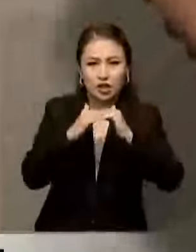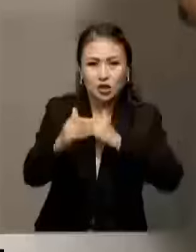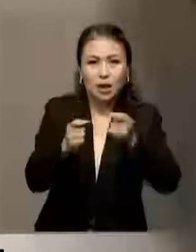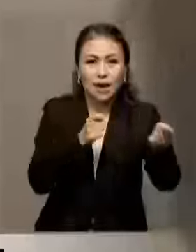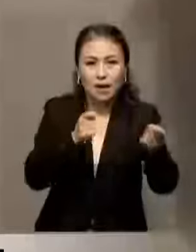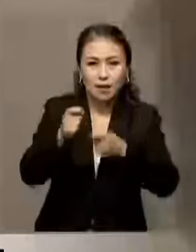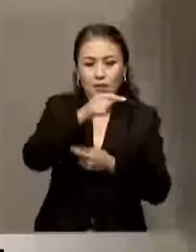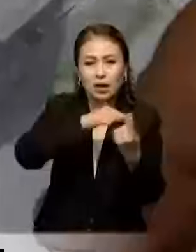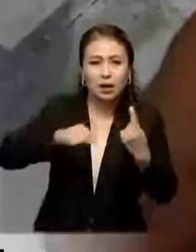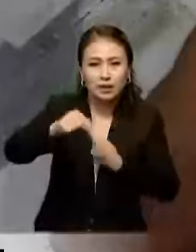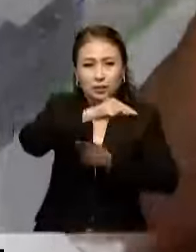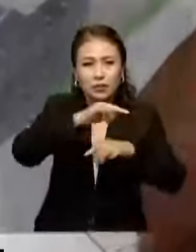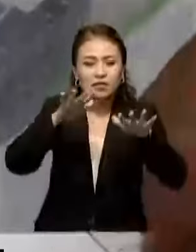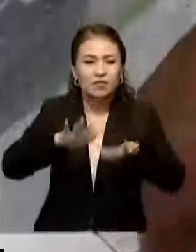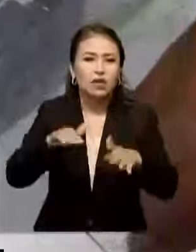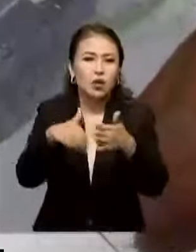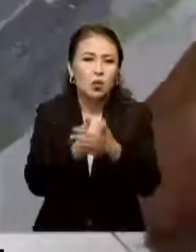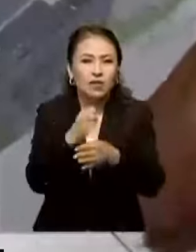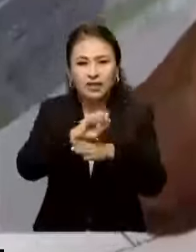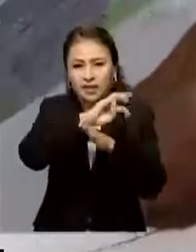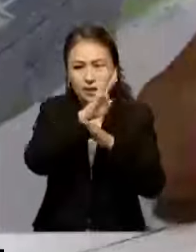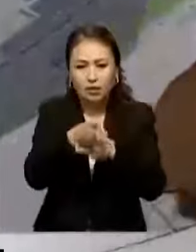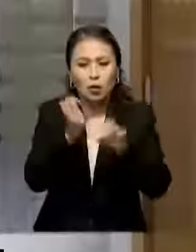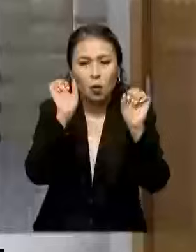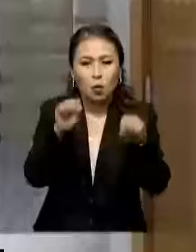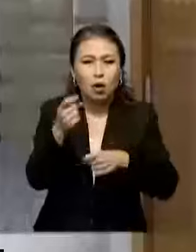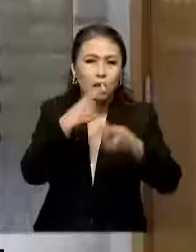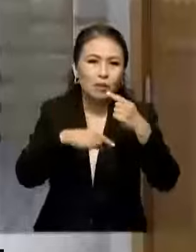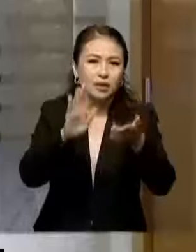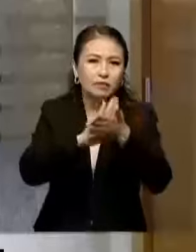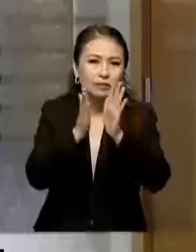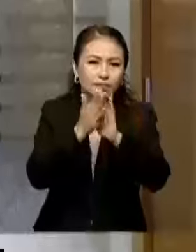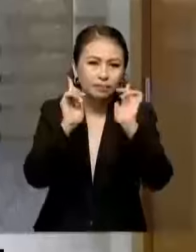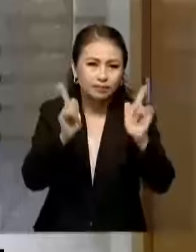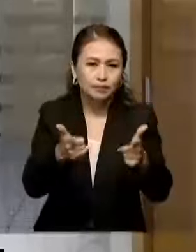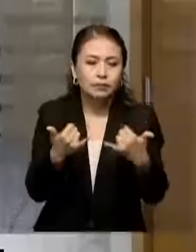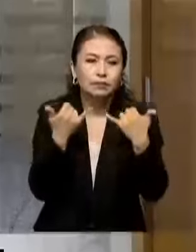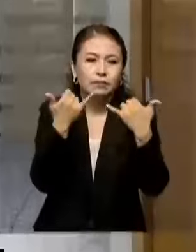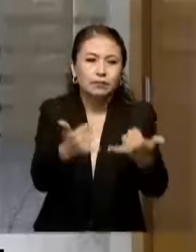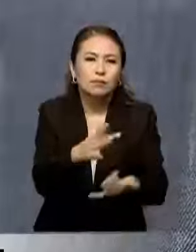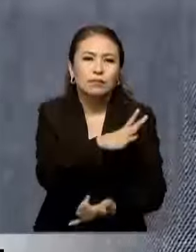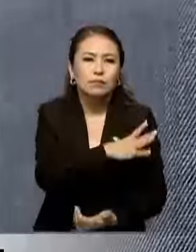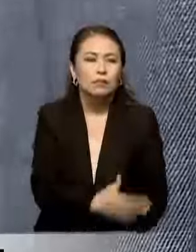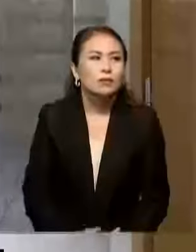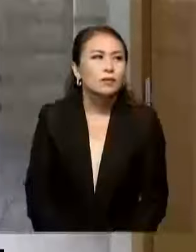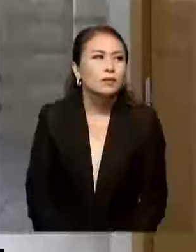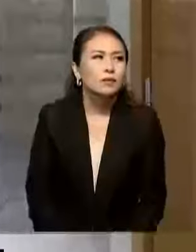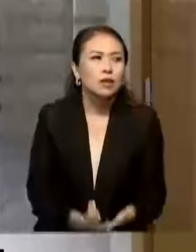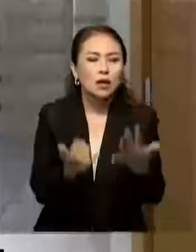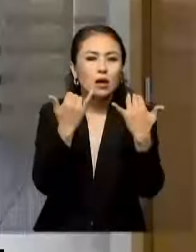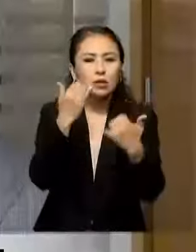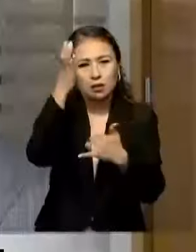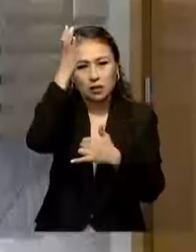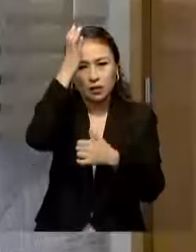кәсіпкерге өз аумағында ғана қайта жабдықтау жұмыстарын жасауға келісім бергенін айтады. Енді қазіргі таңда ғылыми